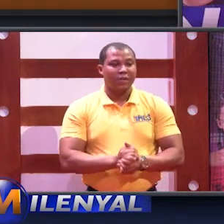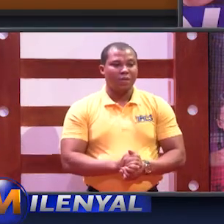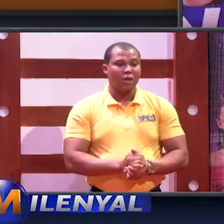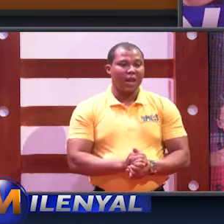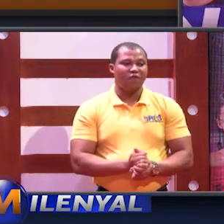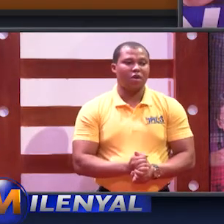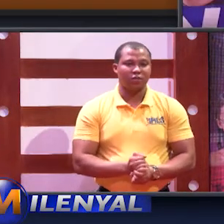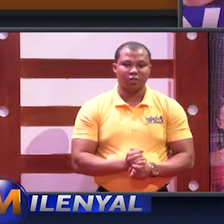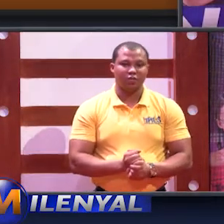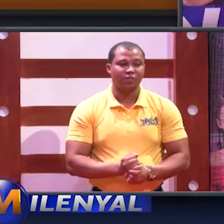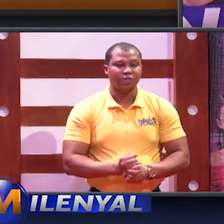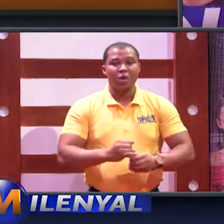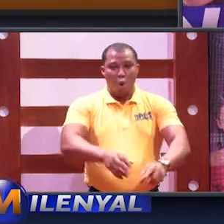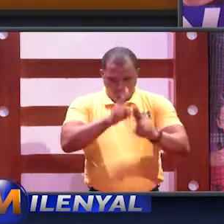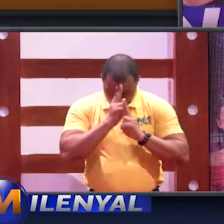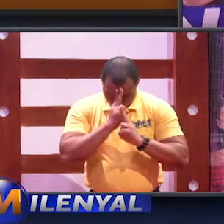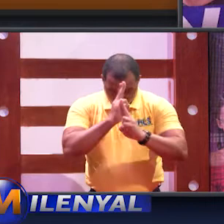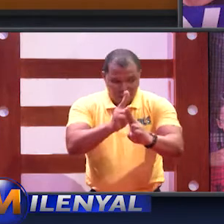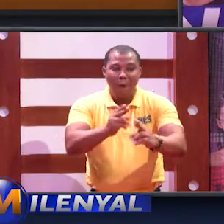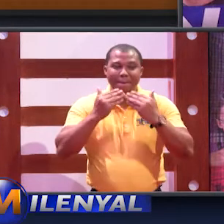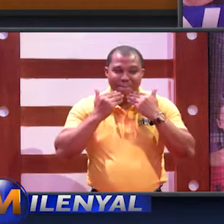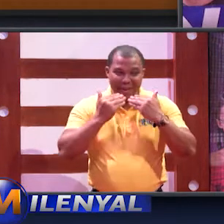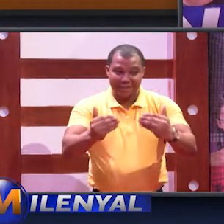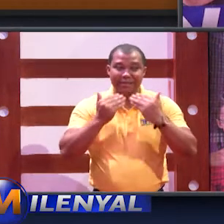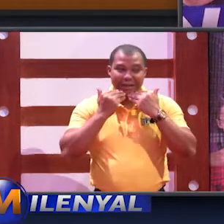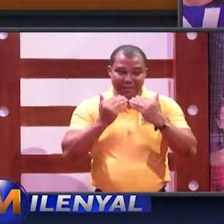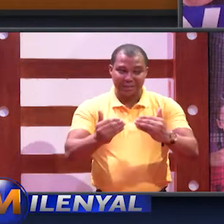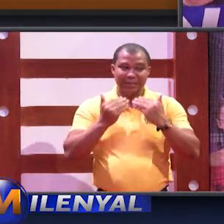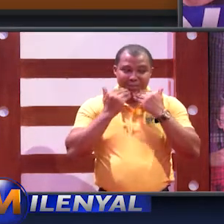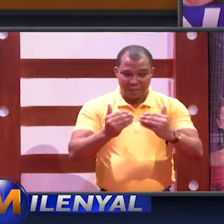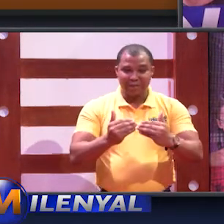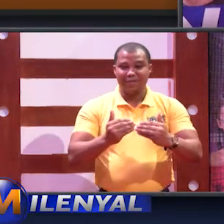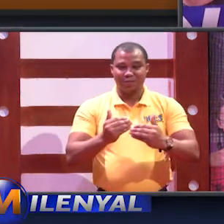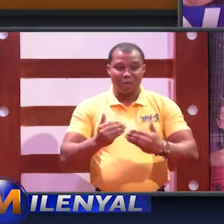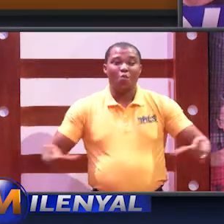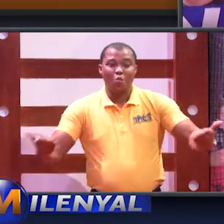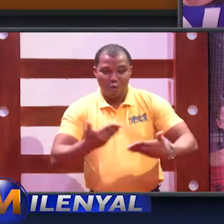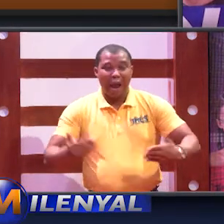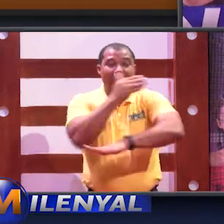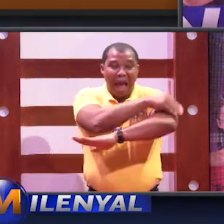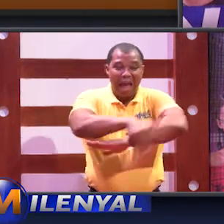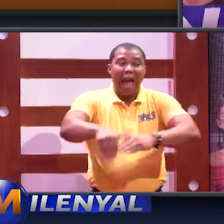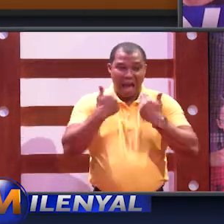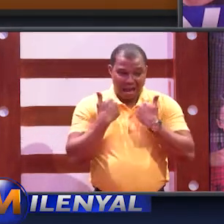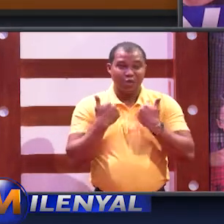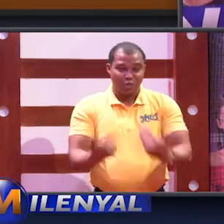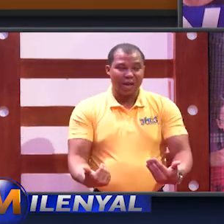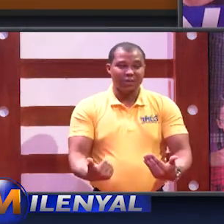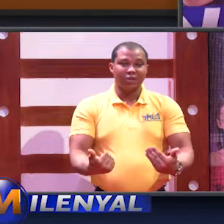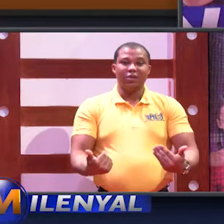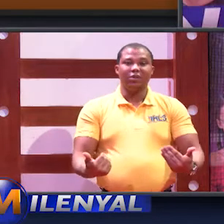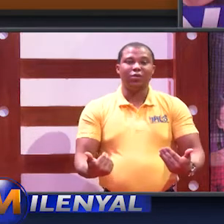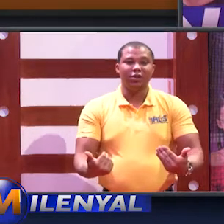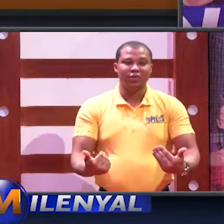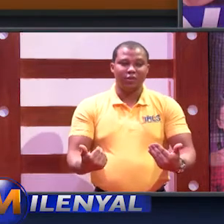En pile, Fennel. C'était un honneur, surtout un plaisir, mais un honneur pour me gagner avec moi à Swaya, dans Millennial. Malheureusement, nous venons